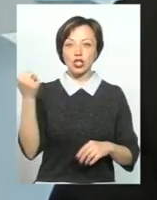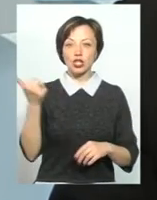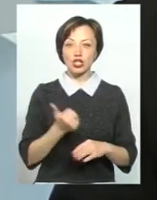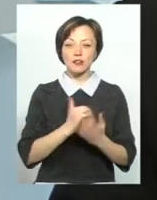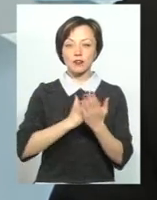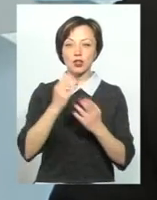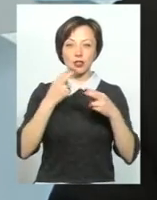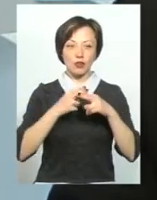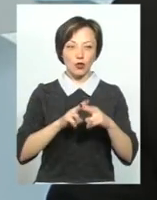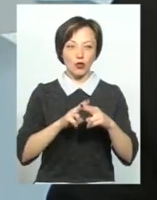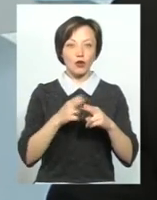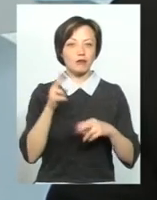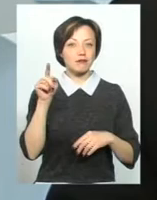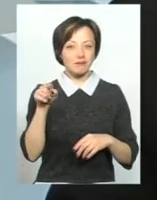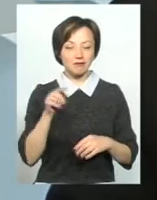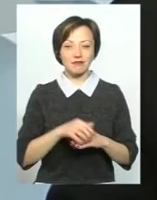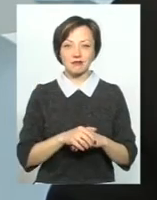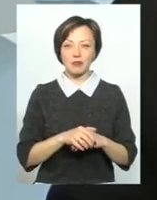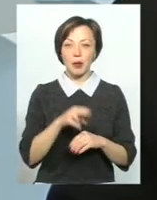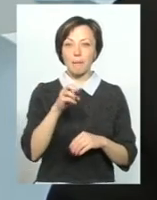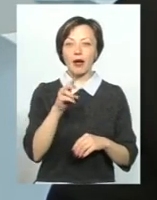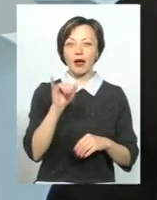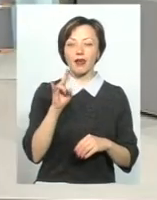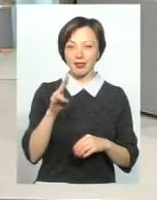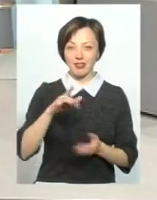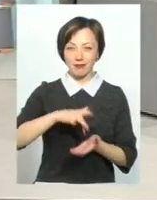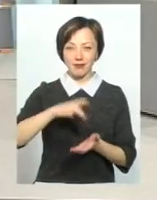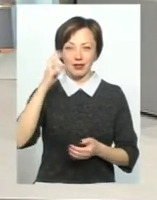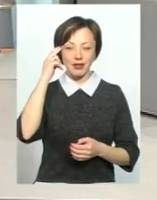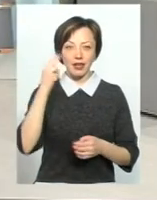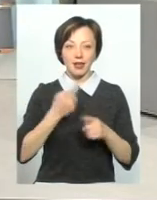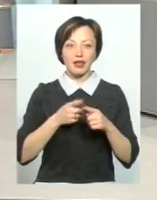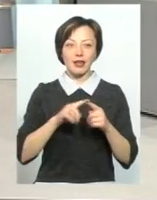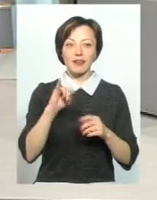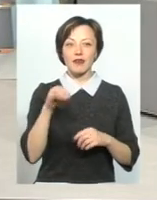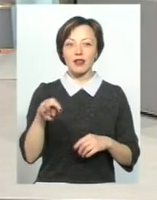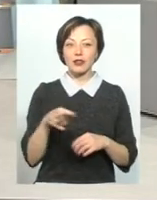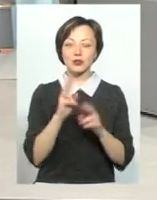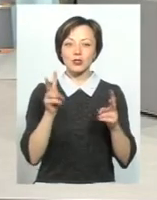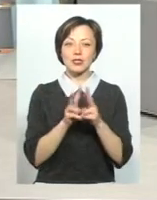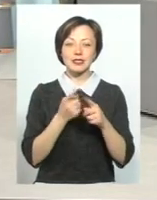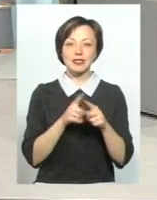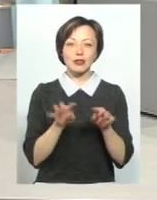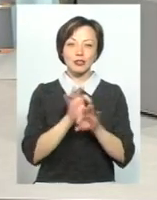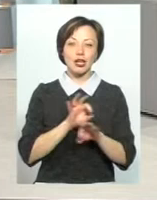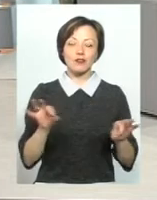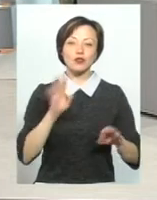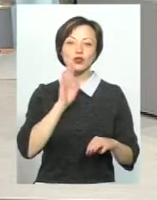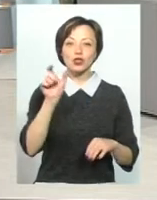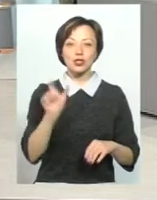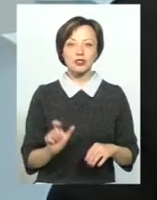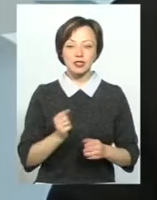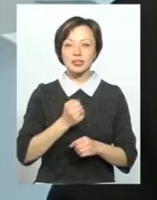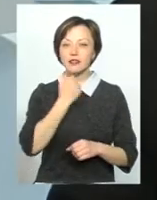високих технологій в Пекіні. Іван Леонтійович теж зустрічався з цією чарівною жінкою, яка завдяки